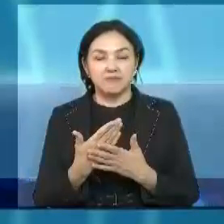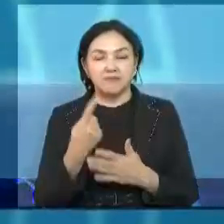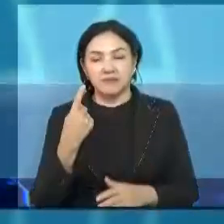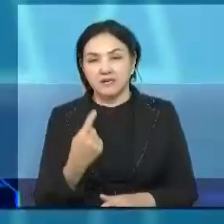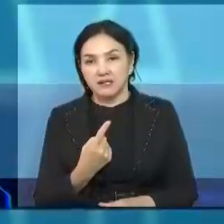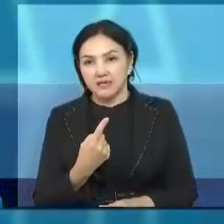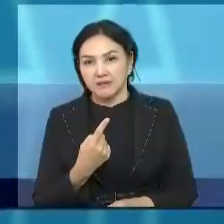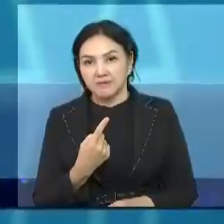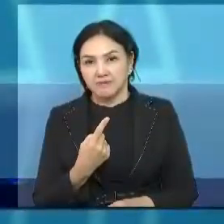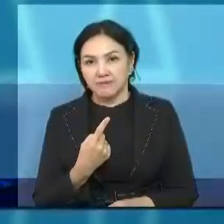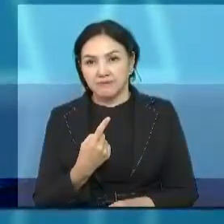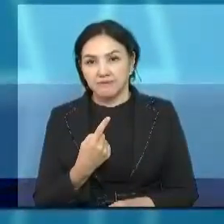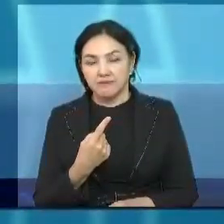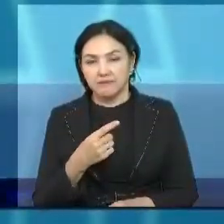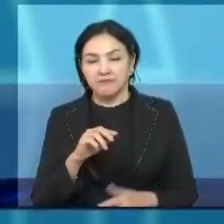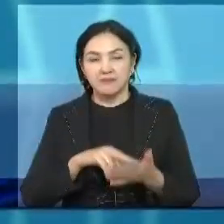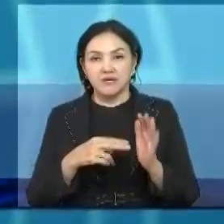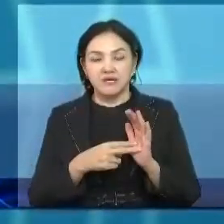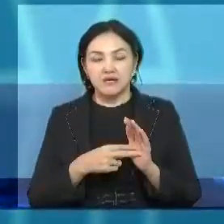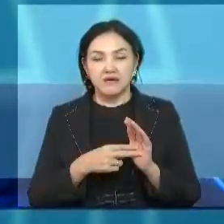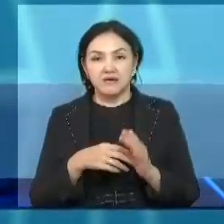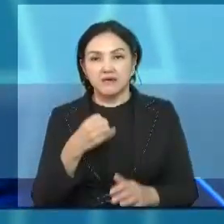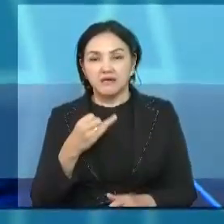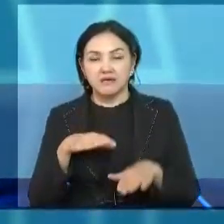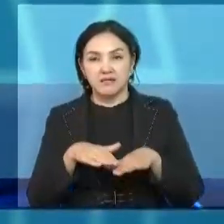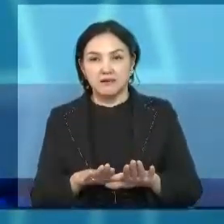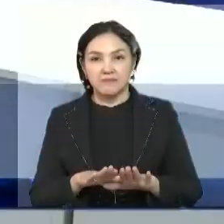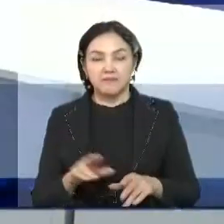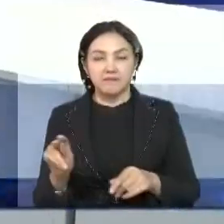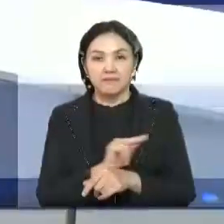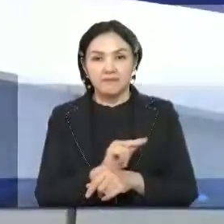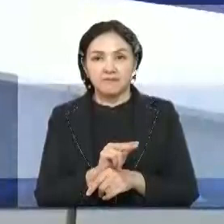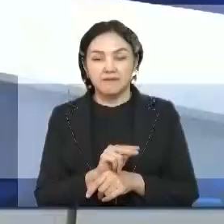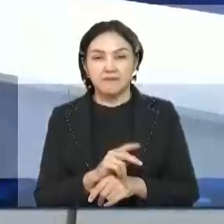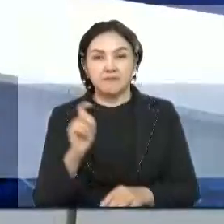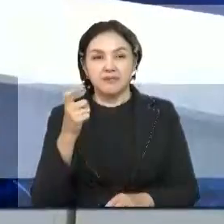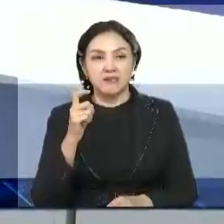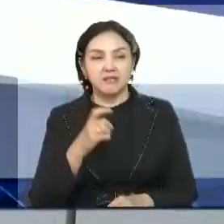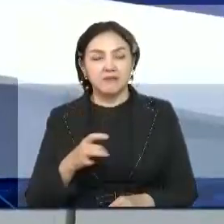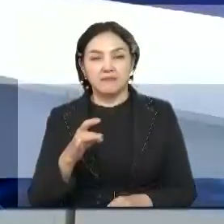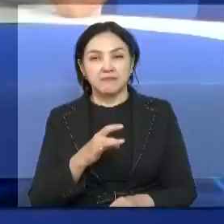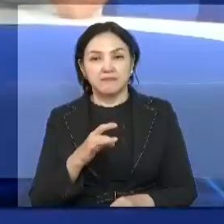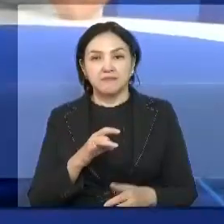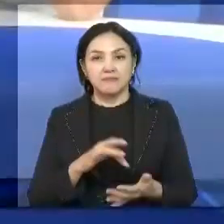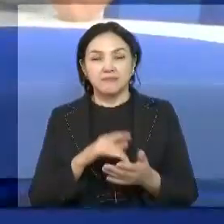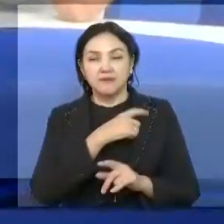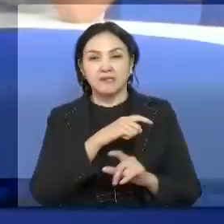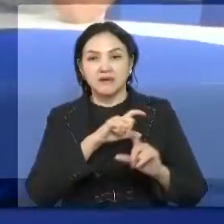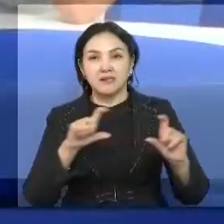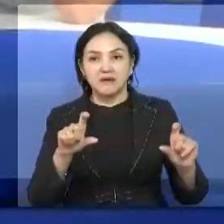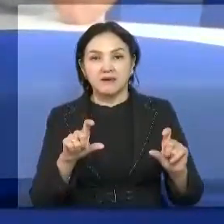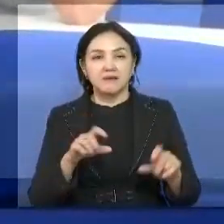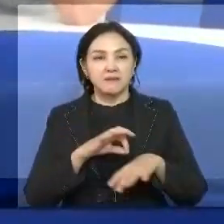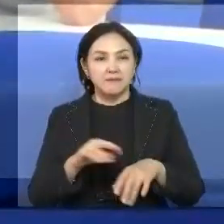первый план поставили и решили его отремонтировать. В Хромтауском центральном районе больницы